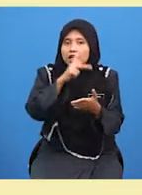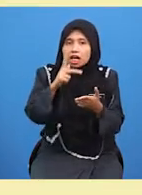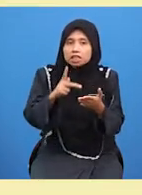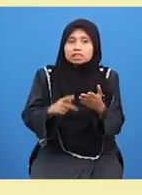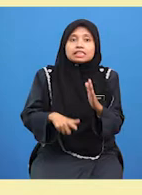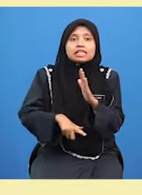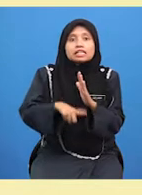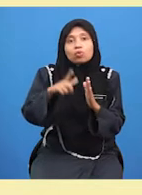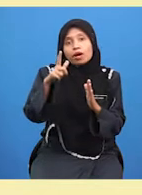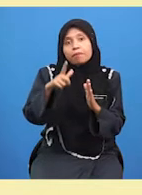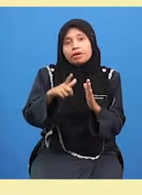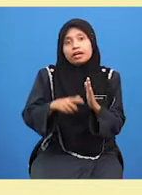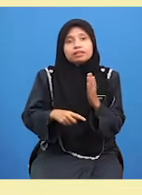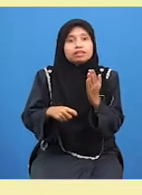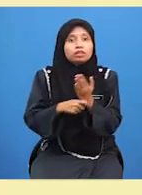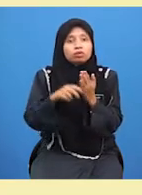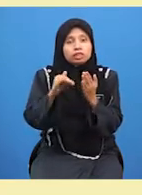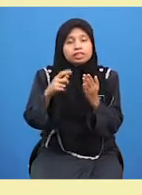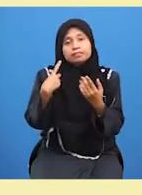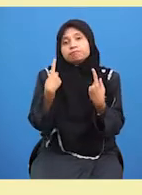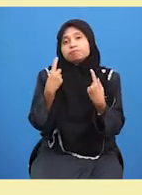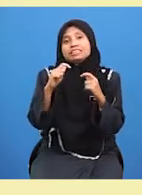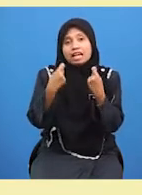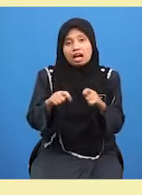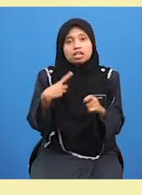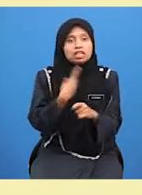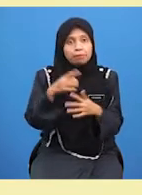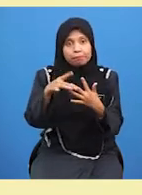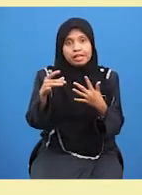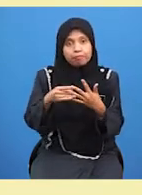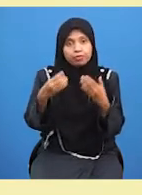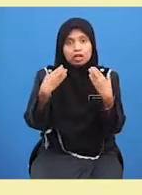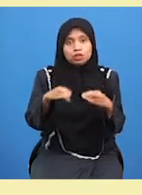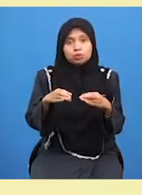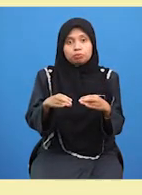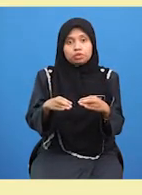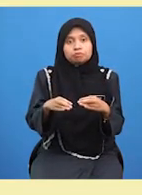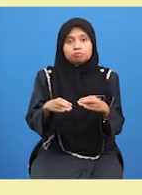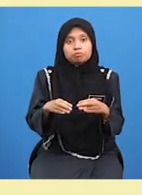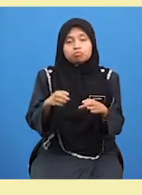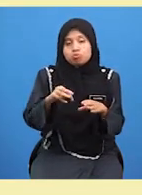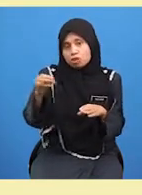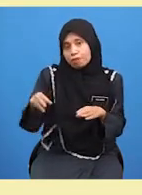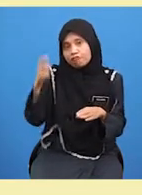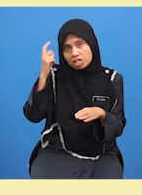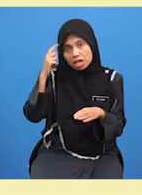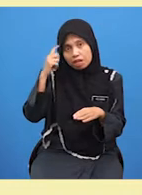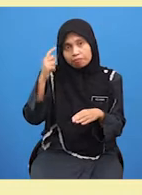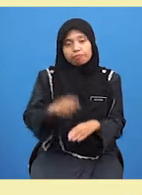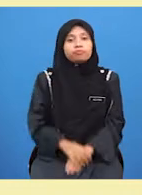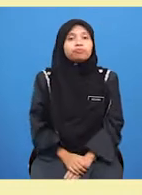Apakah kelebihan teknologi yang telah kita pilih? Cuba murid-murid